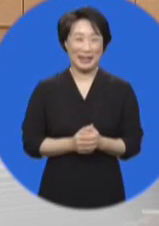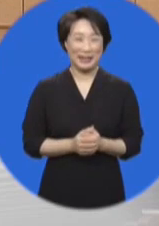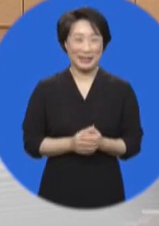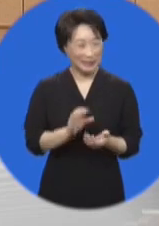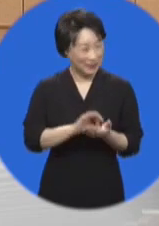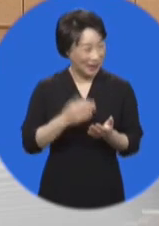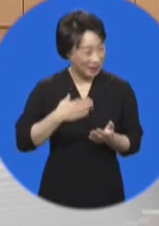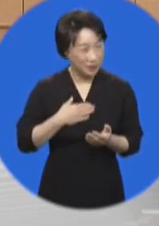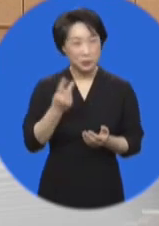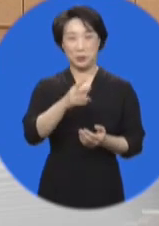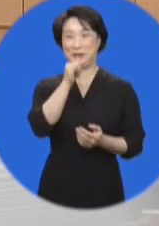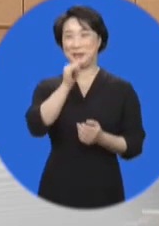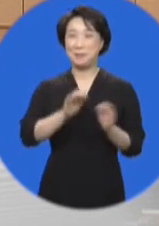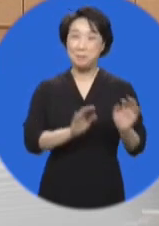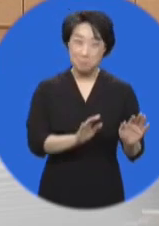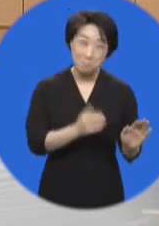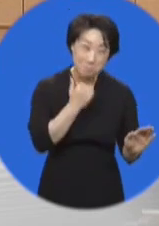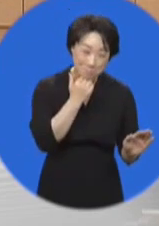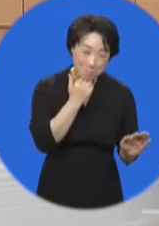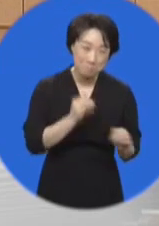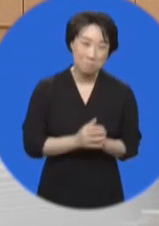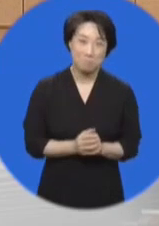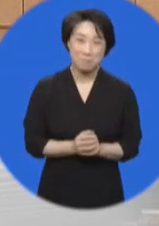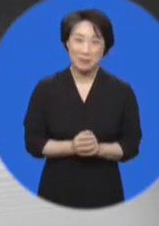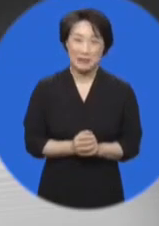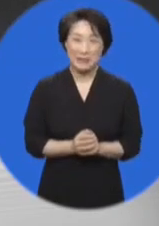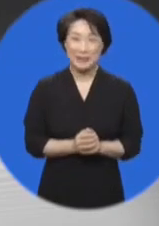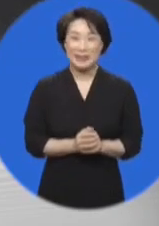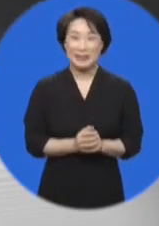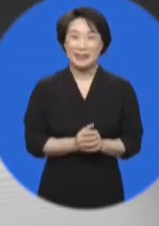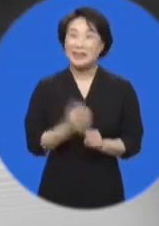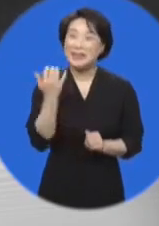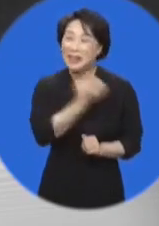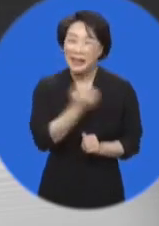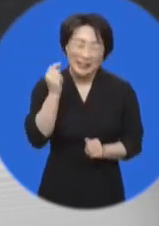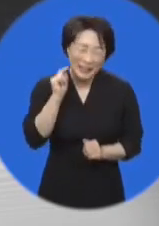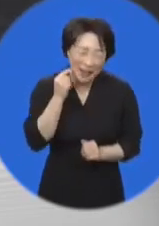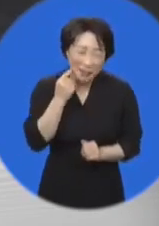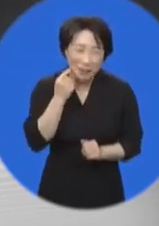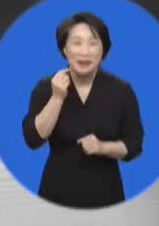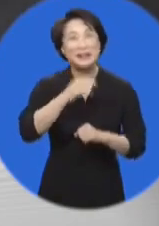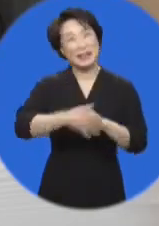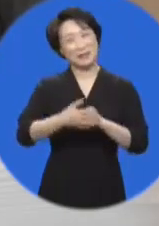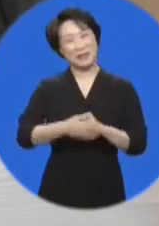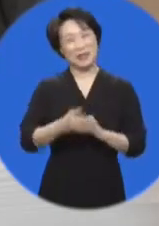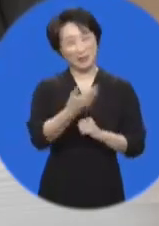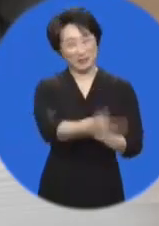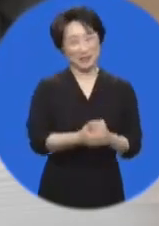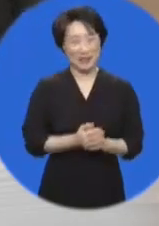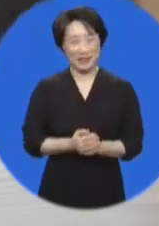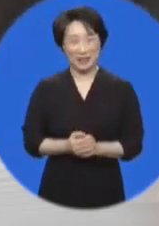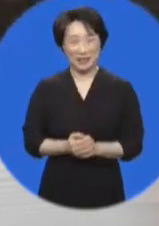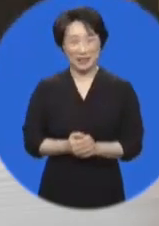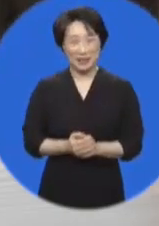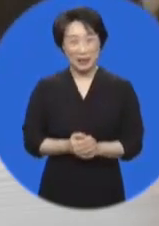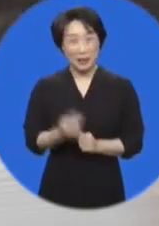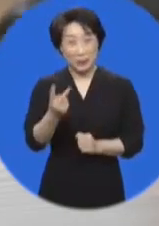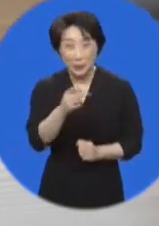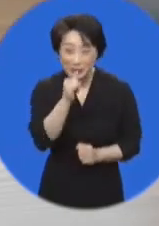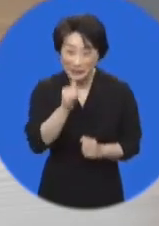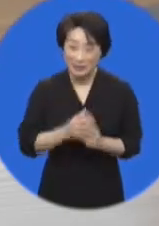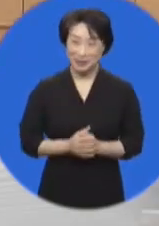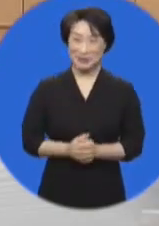또 있어. 네. 참 색깔도 빛나는 사과요. 사과 참 또